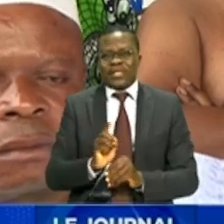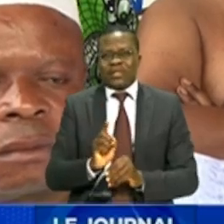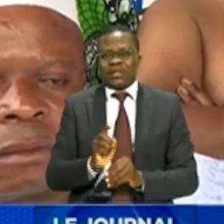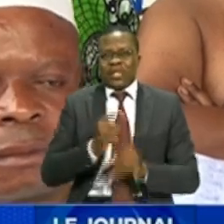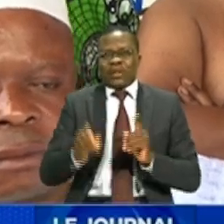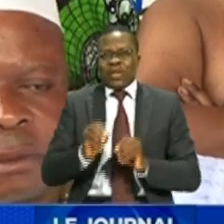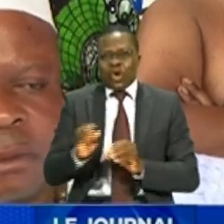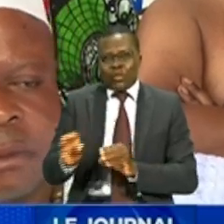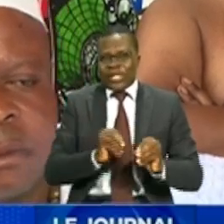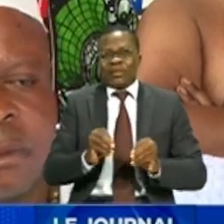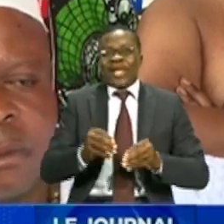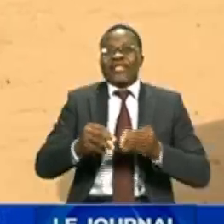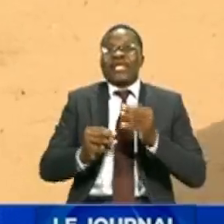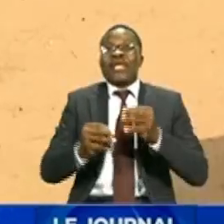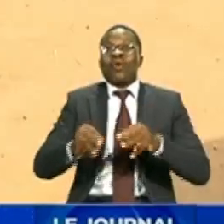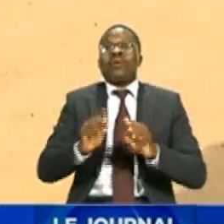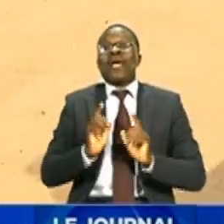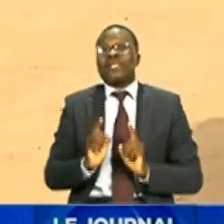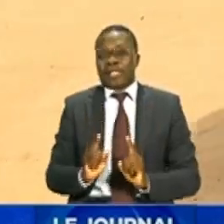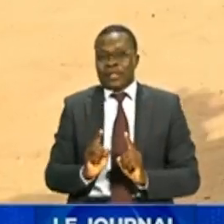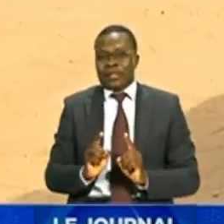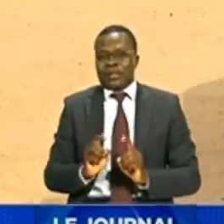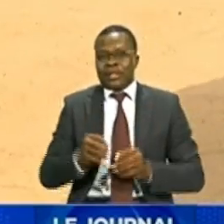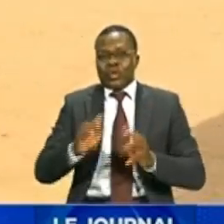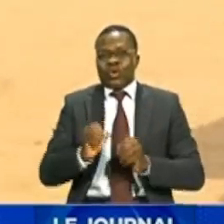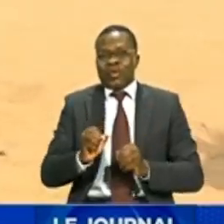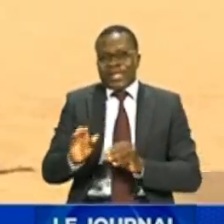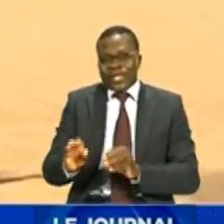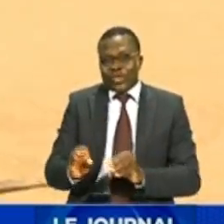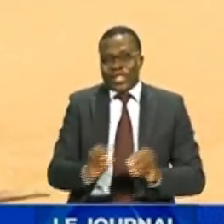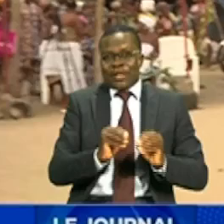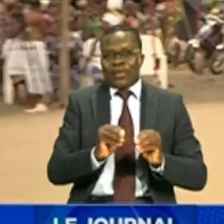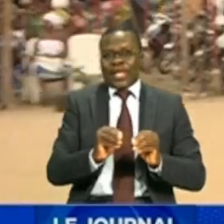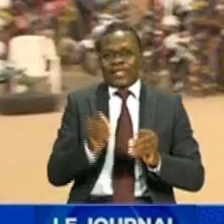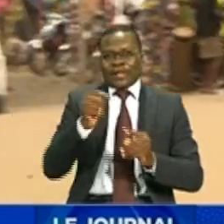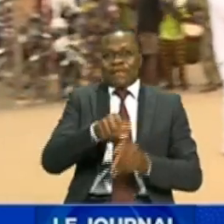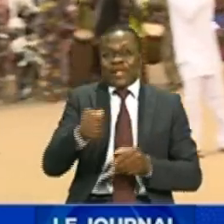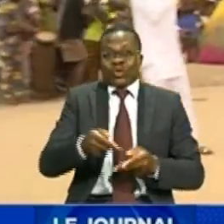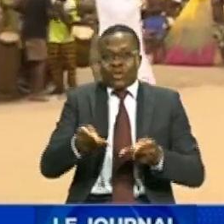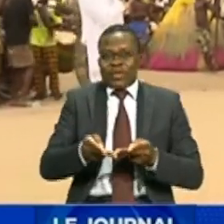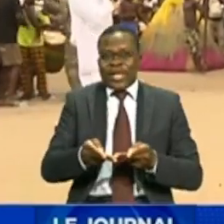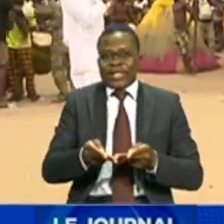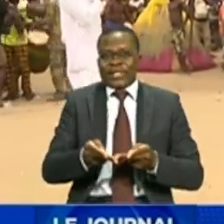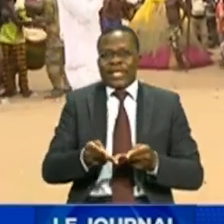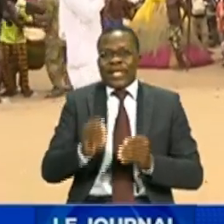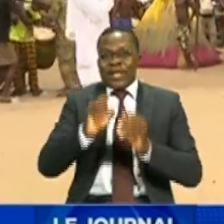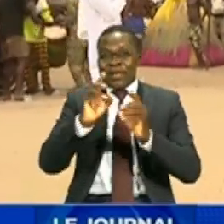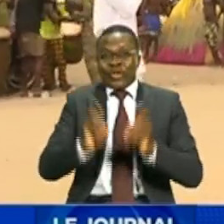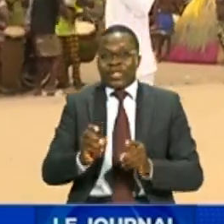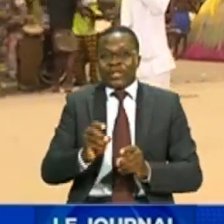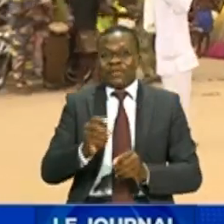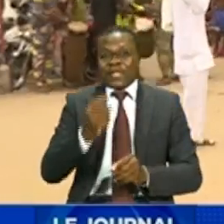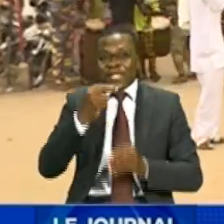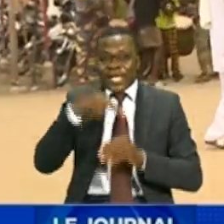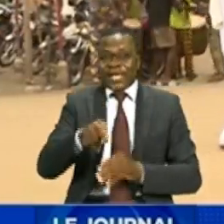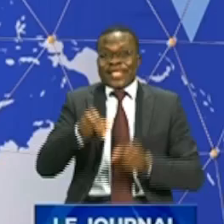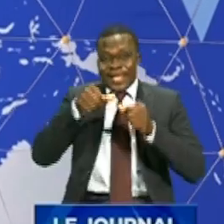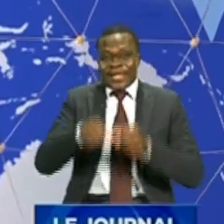Mais on peut déplacer le marché. Le marché d'Antokba se déplace vers d'autres sites et la divinité Don